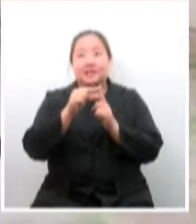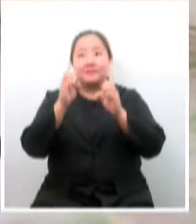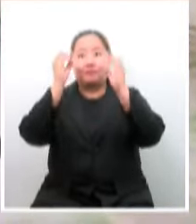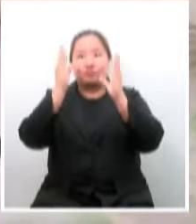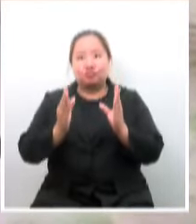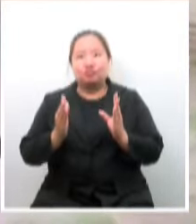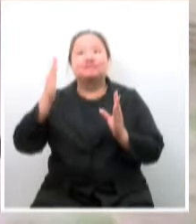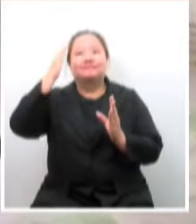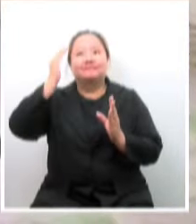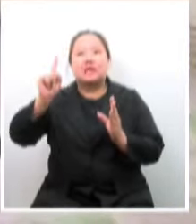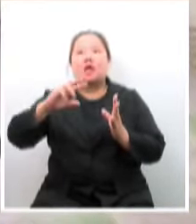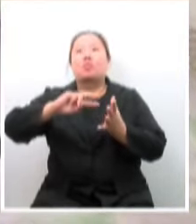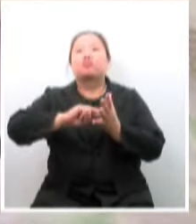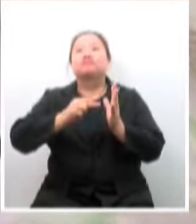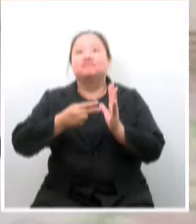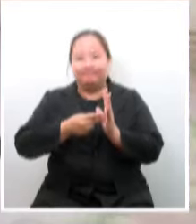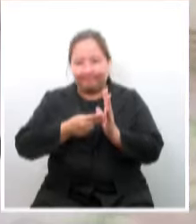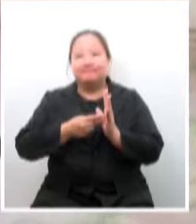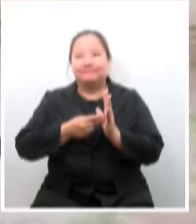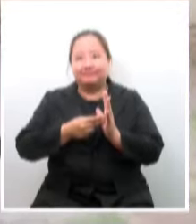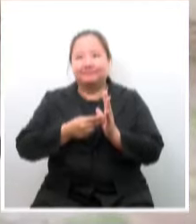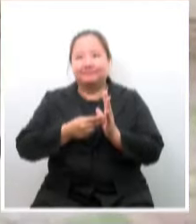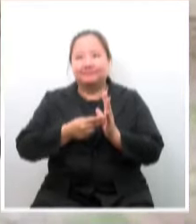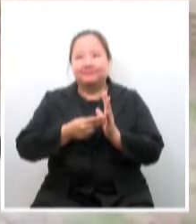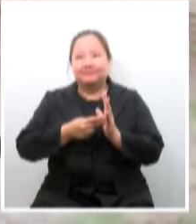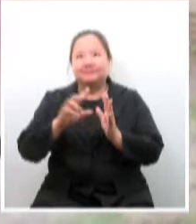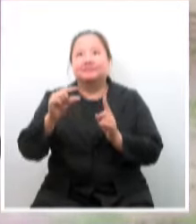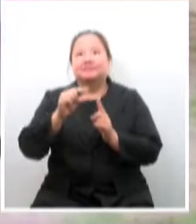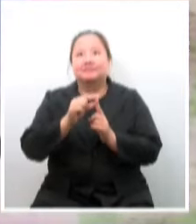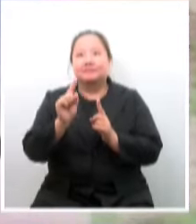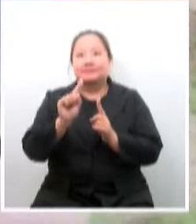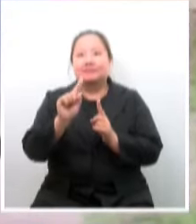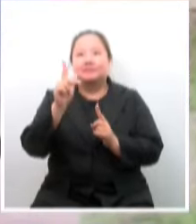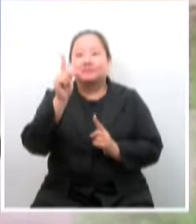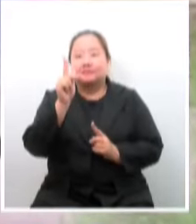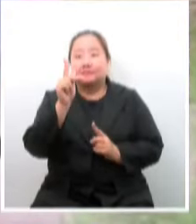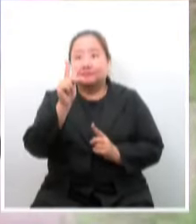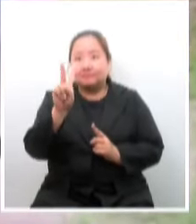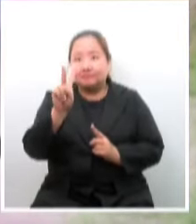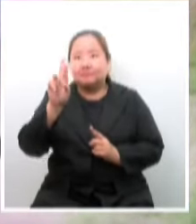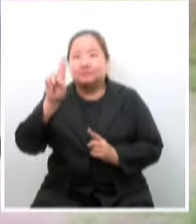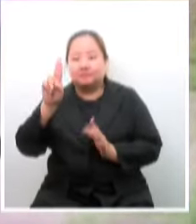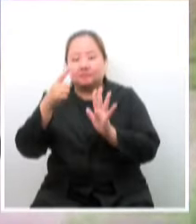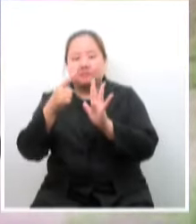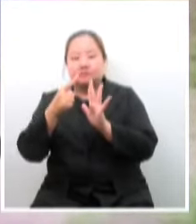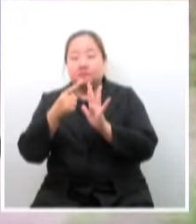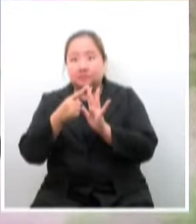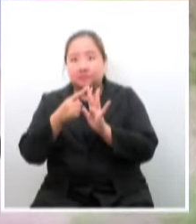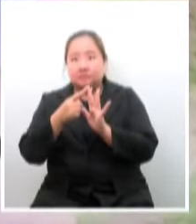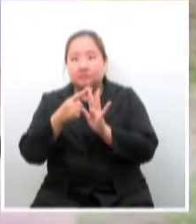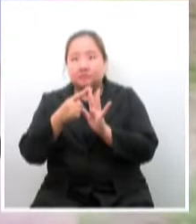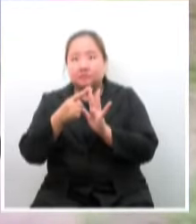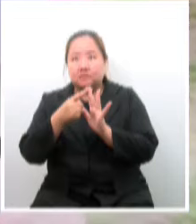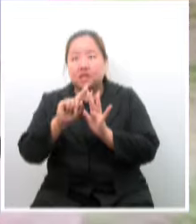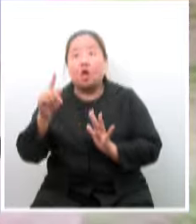รู้ความหมายก่อนครูมาจากคำว่าครุอ่าครุหรือว่า